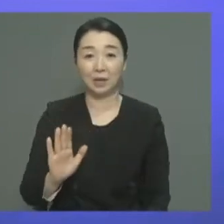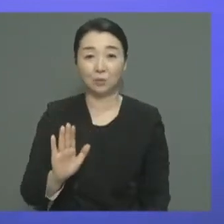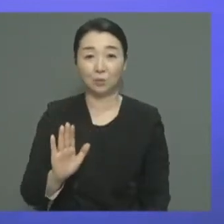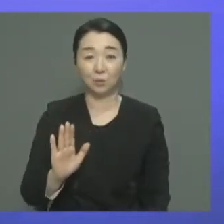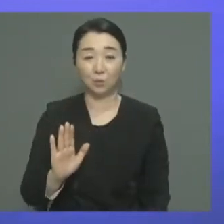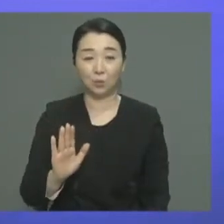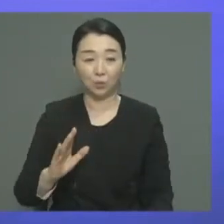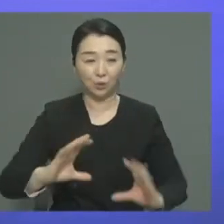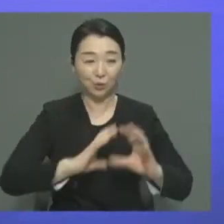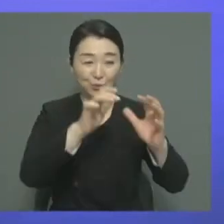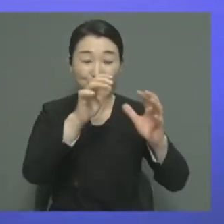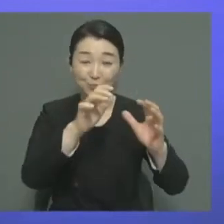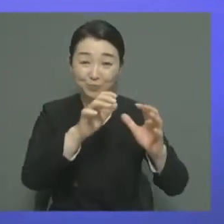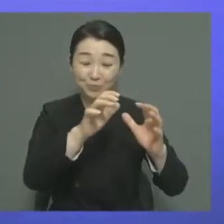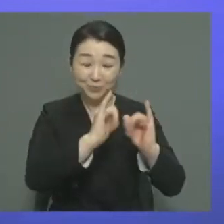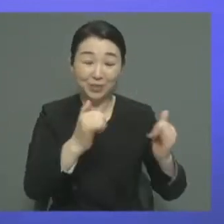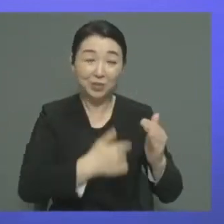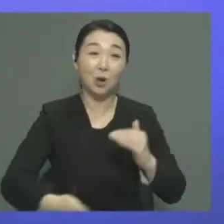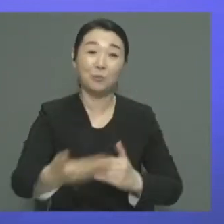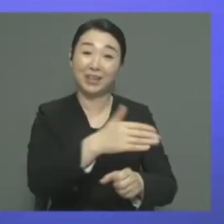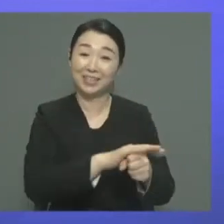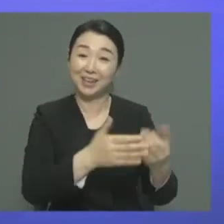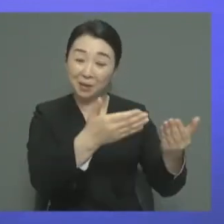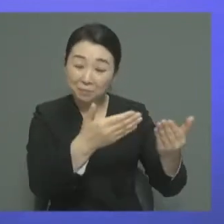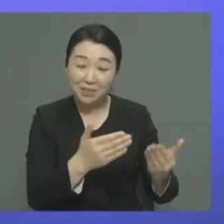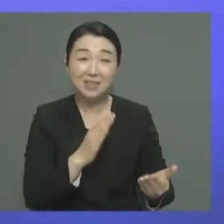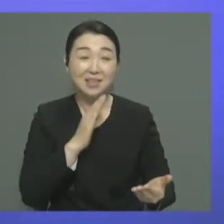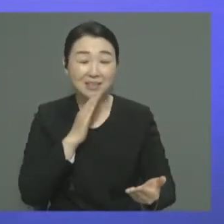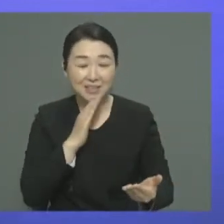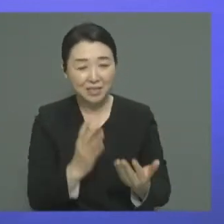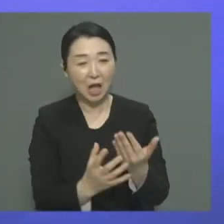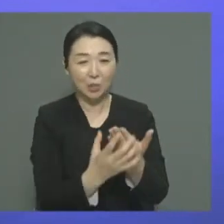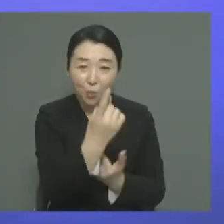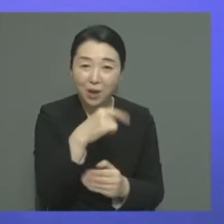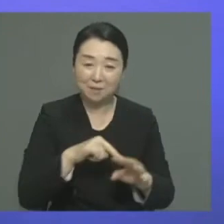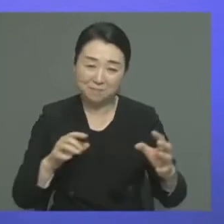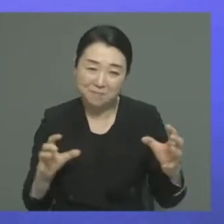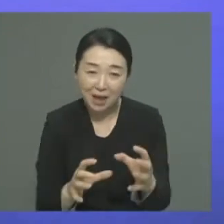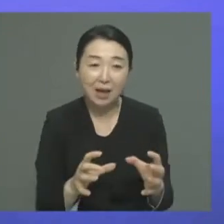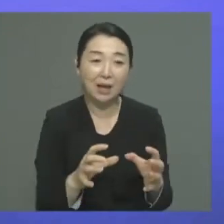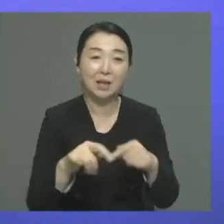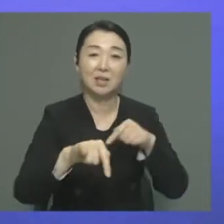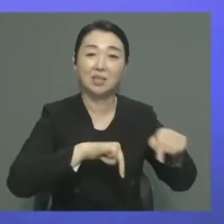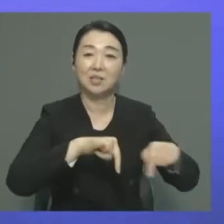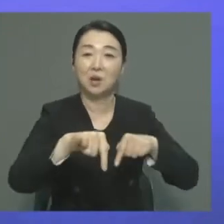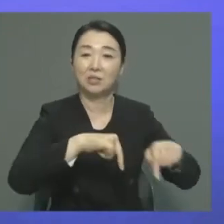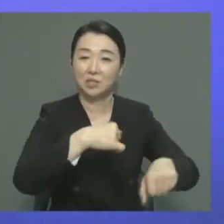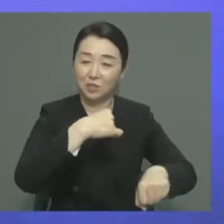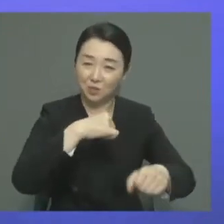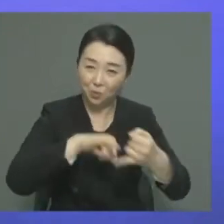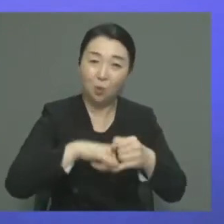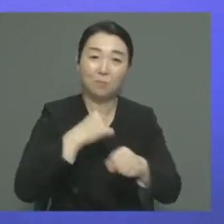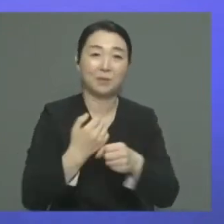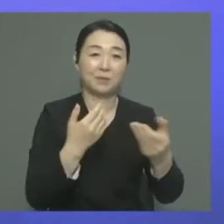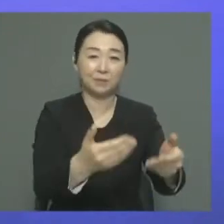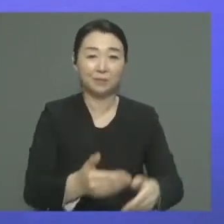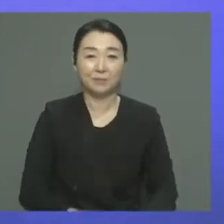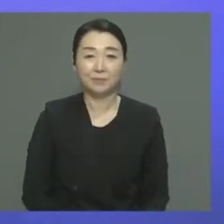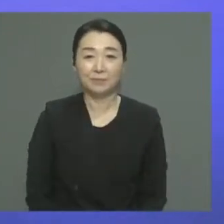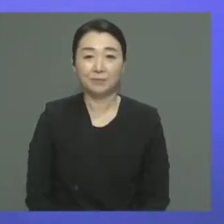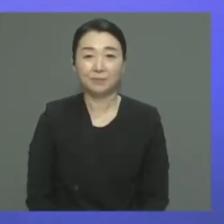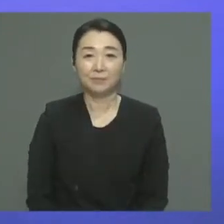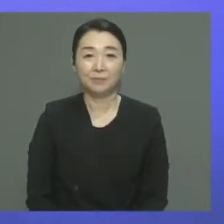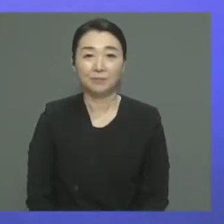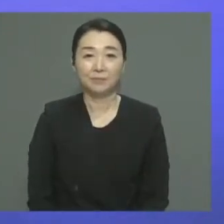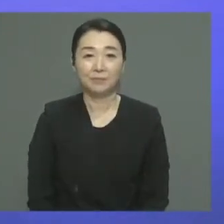국민 속에 사랑받는 진정한 통합의 정치 통합의 정당 꼭 만들겠습니다 러 분